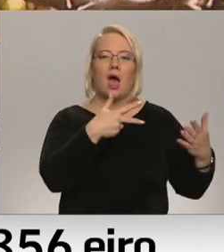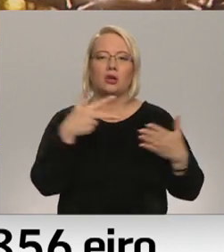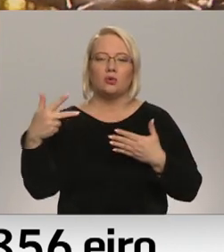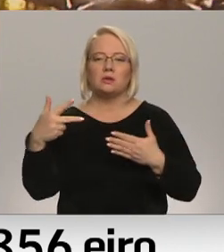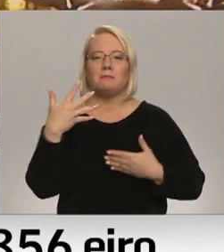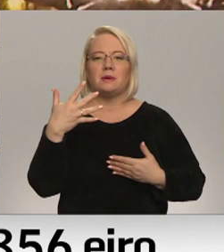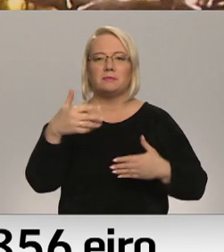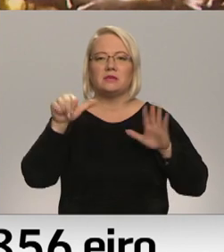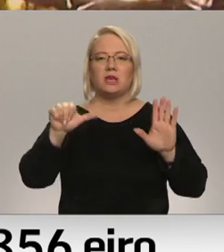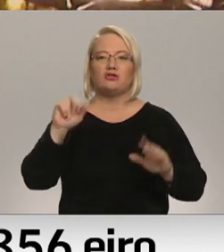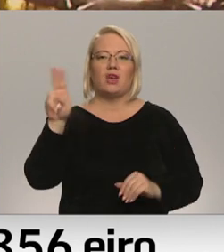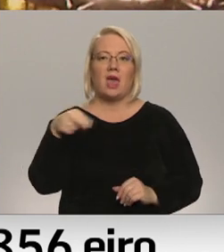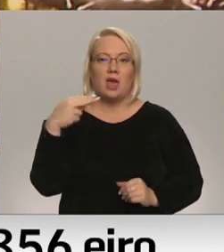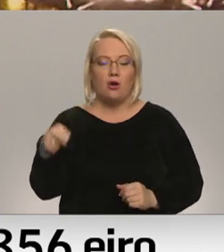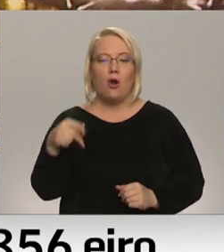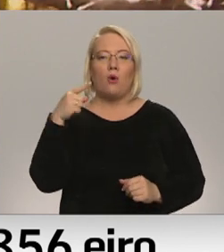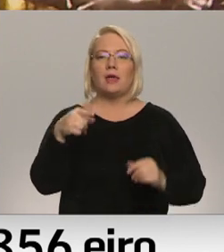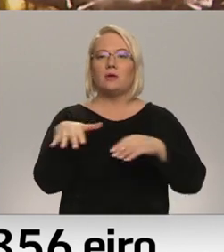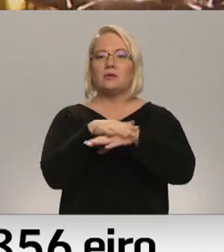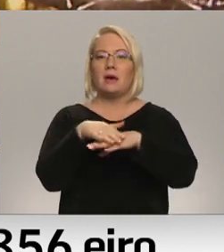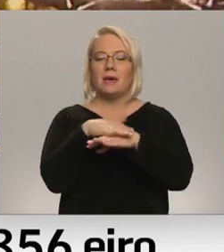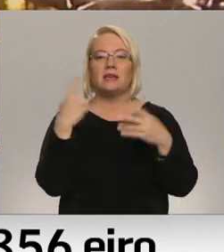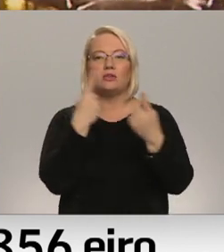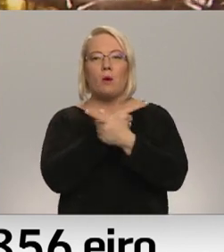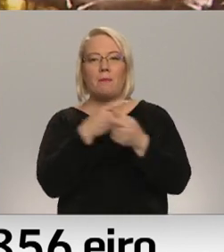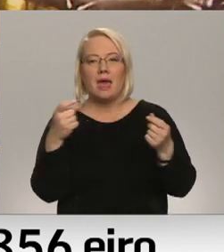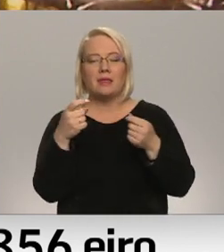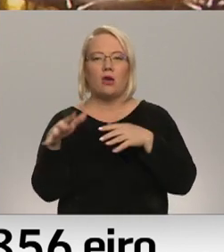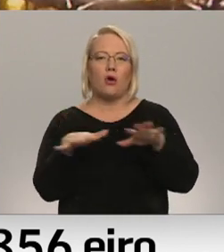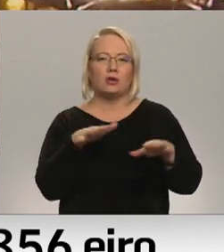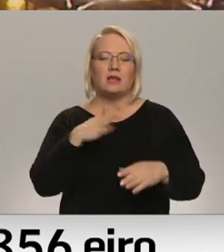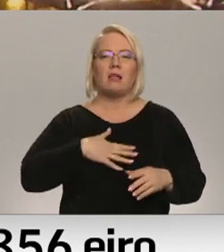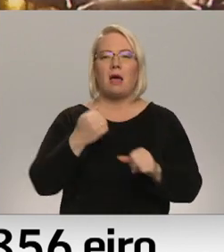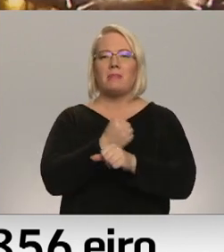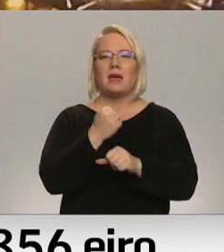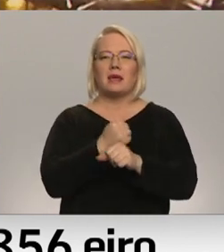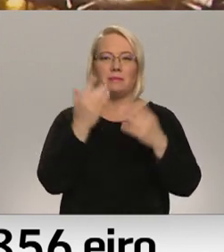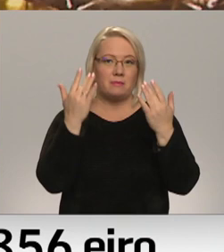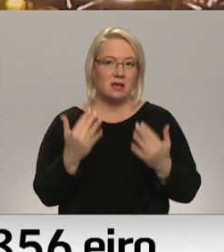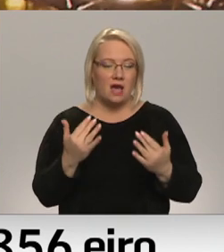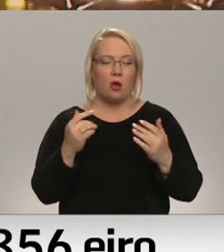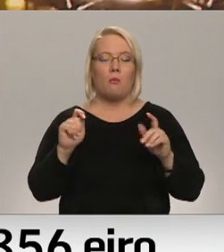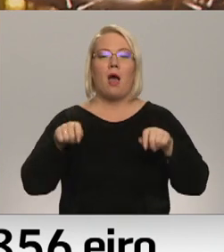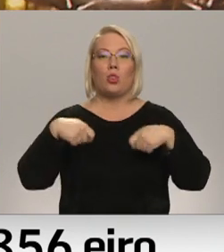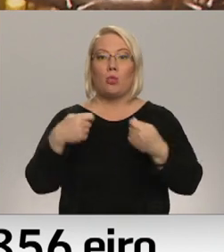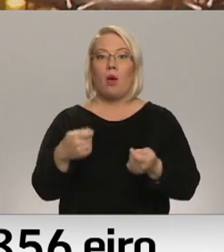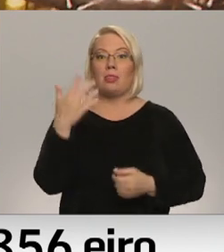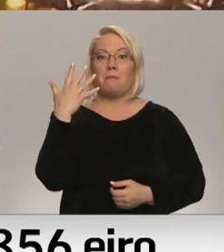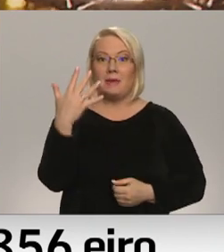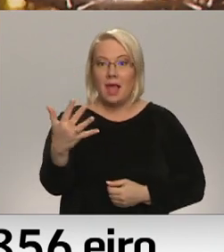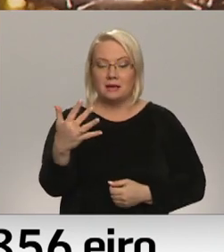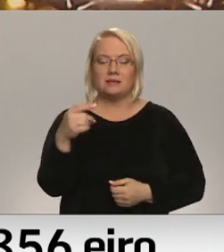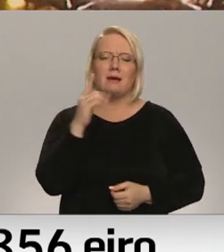53,856 eiro. Un tātad šajā sabiedrisko mediju rīkotajā šī gada labdarības maratonā dod 5. Vēl ir daudzas